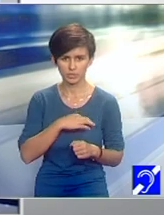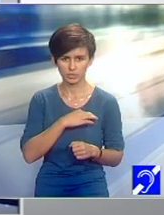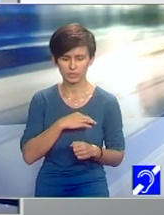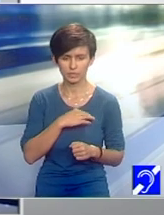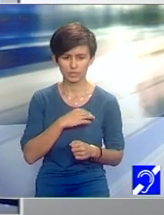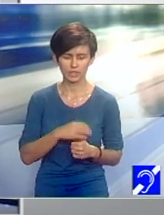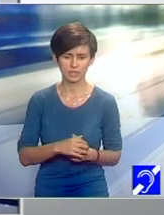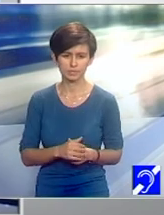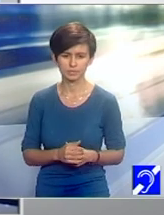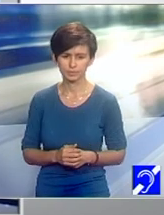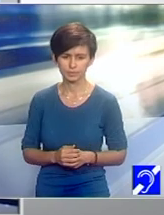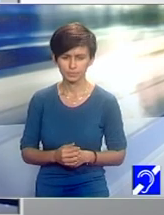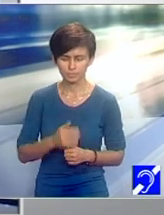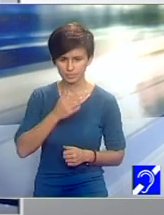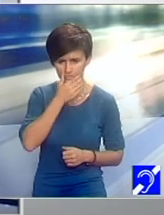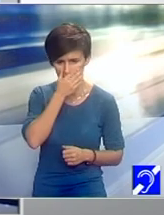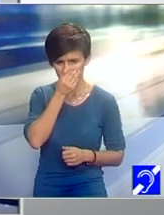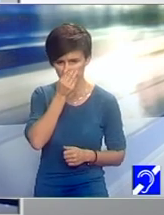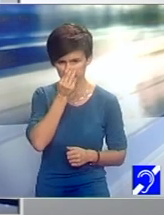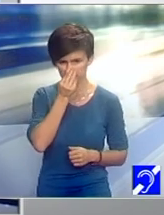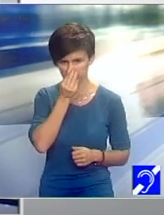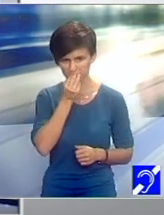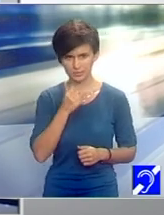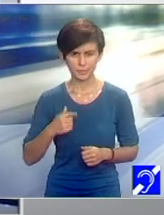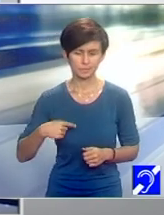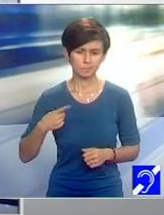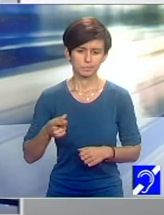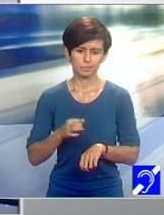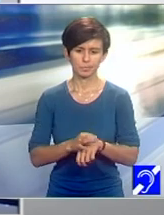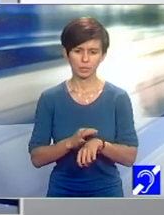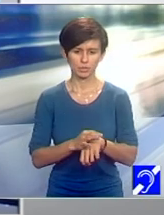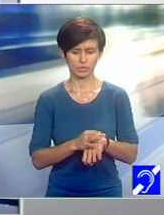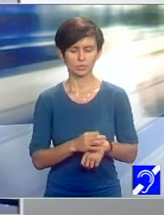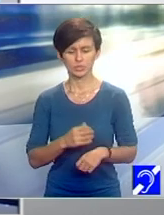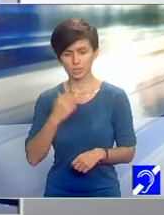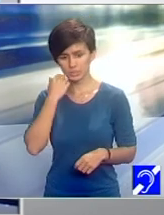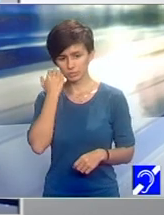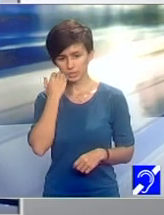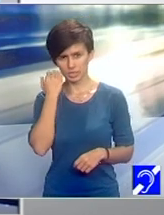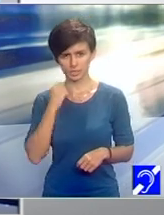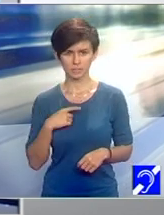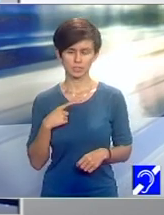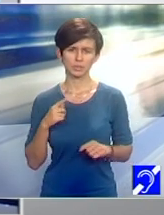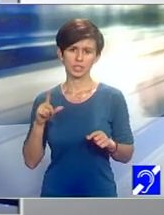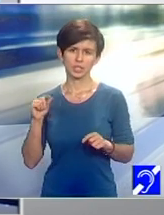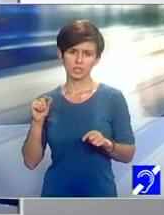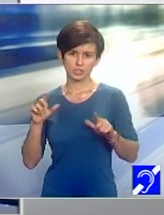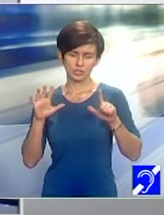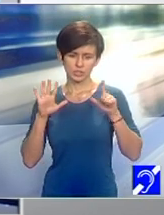rolul. În perioada postcomunistă, în care deja suntem de 27 de ani,